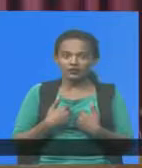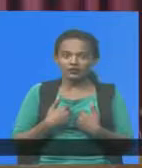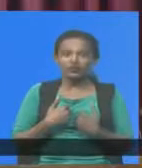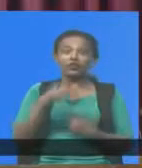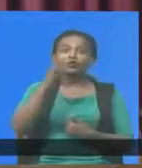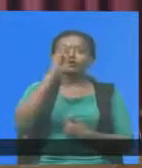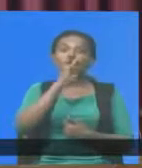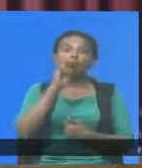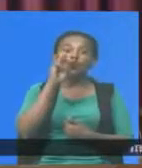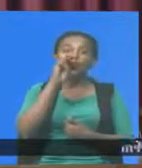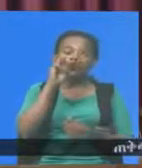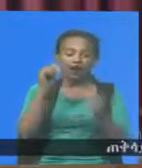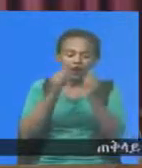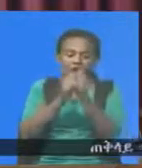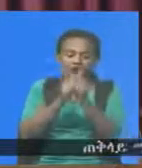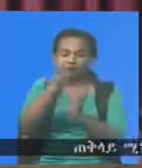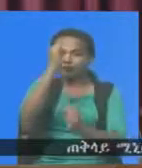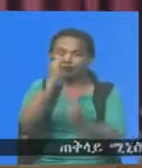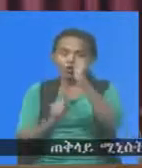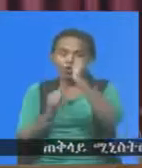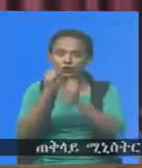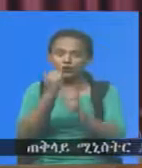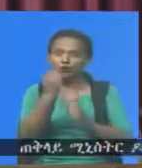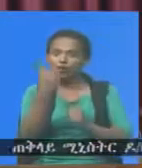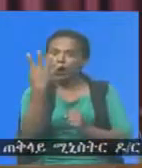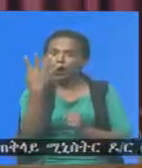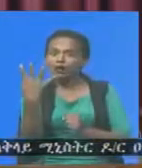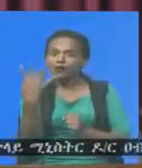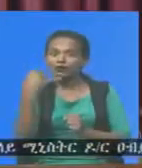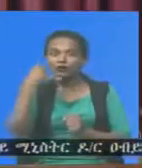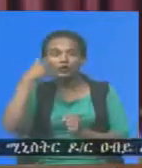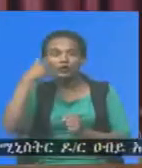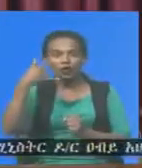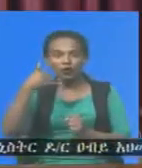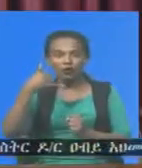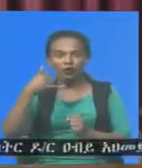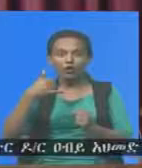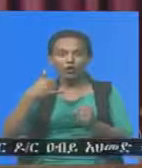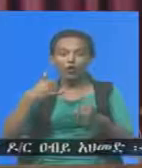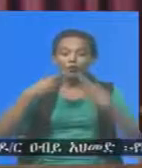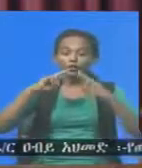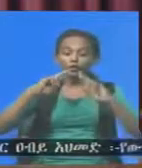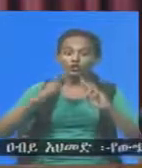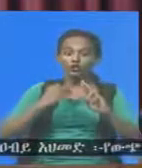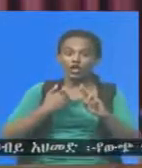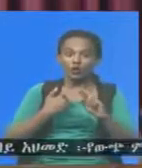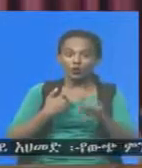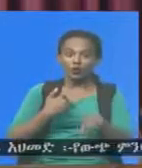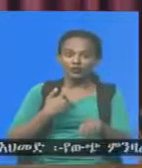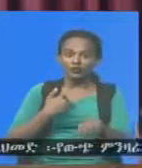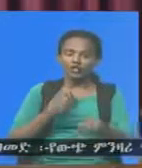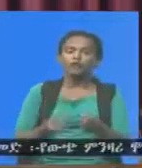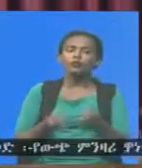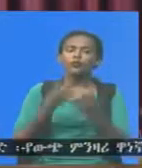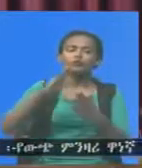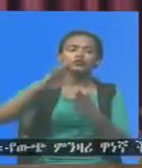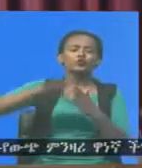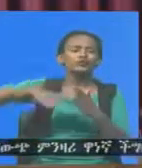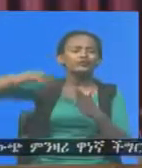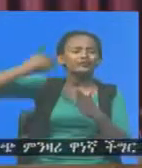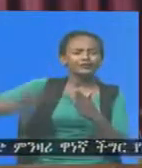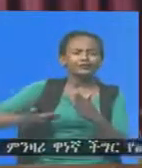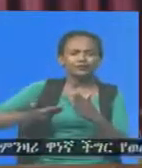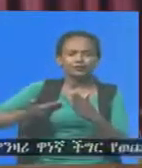ሶማሊያ ጋር ብናወዳድር 4 ቴሌኮም ኦፕሬተሮች ያሉባት በብዙ እጥፍ